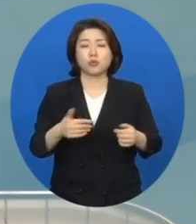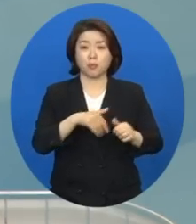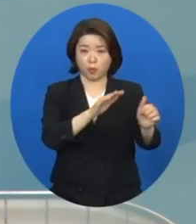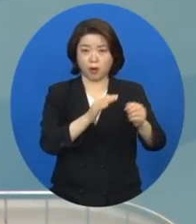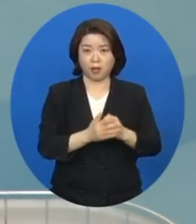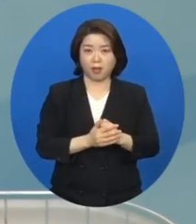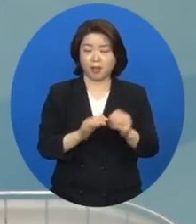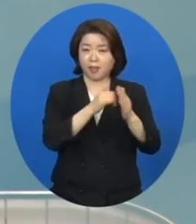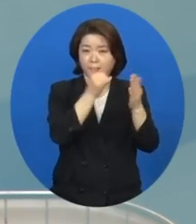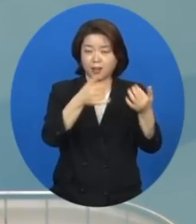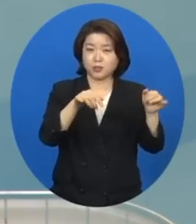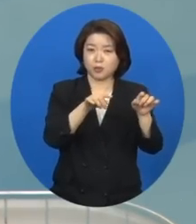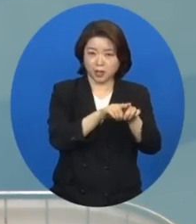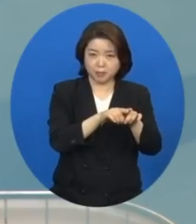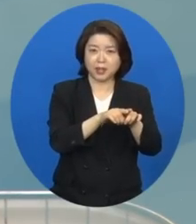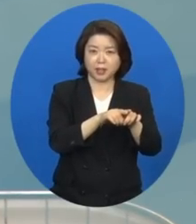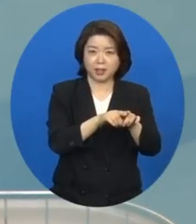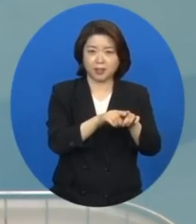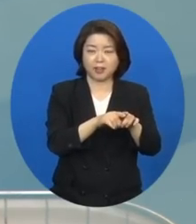그래서 가족들과 함께